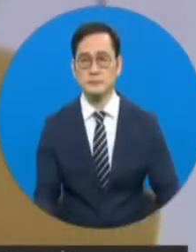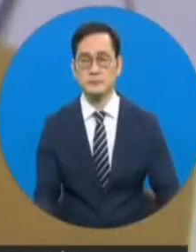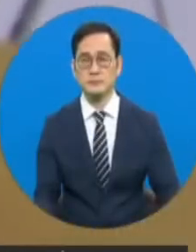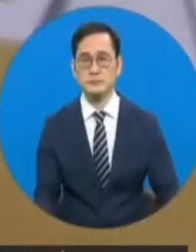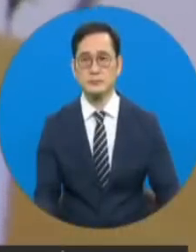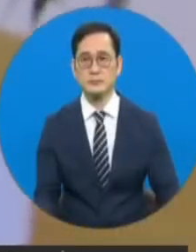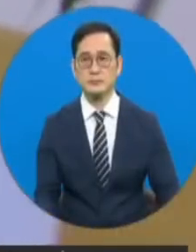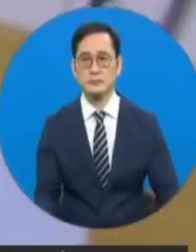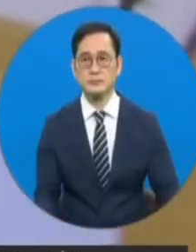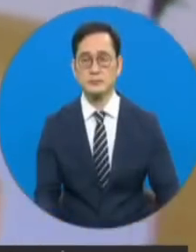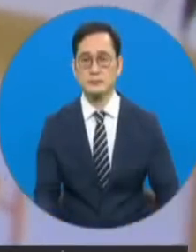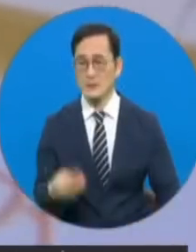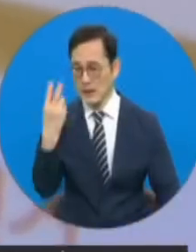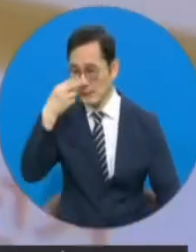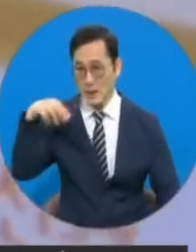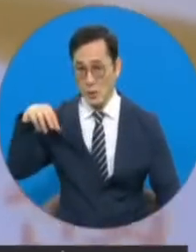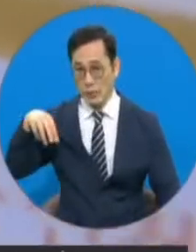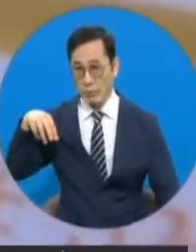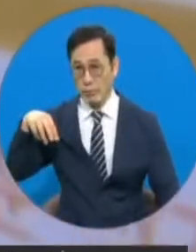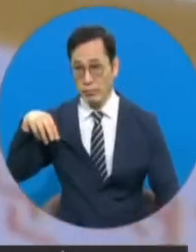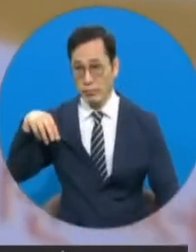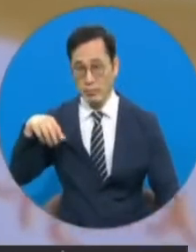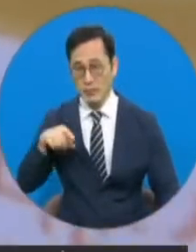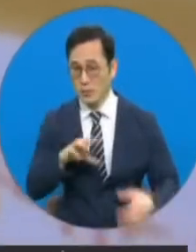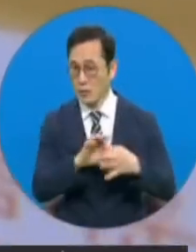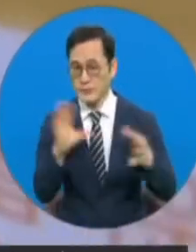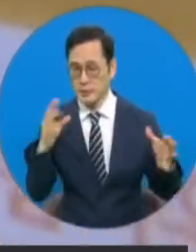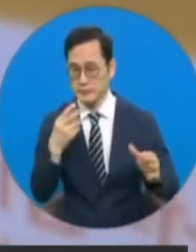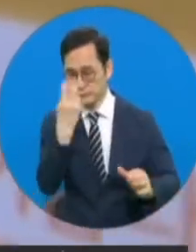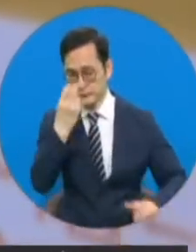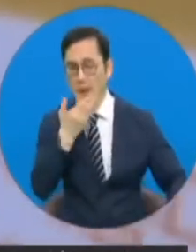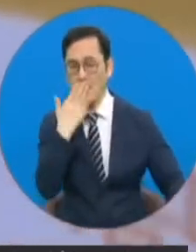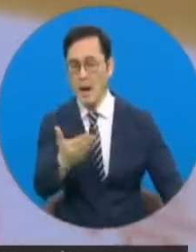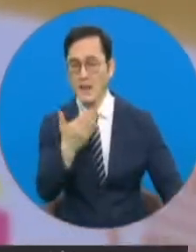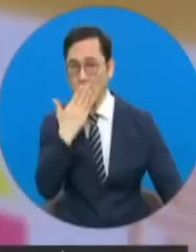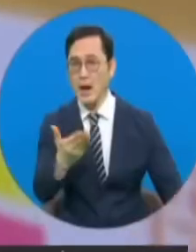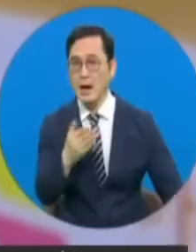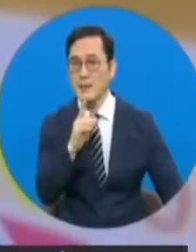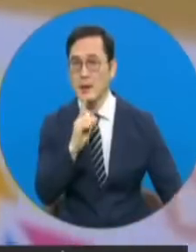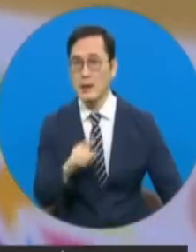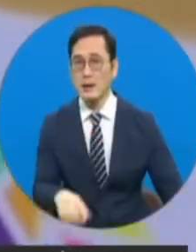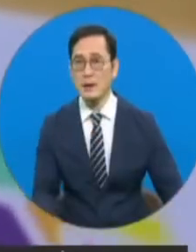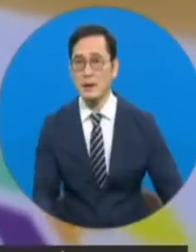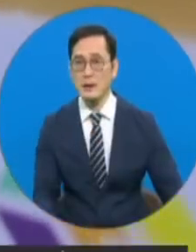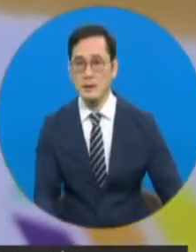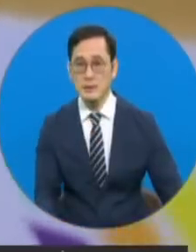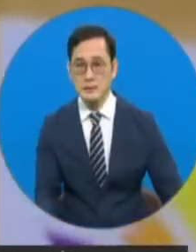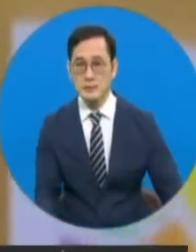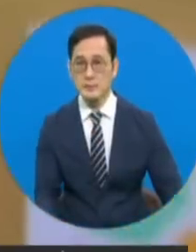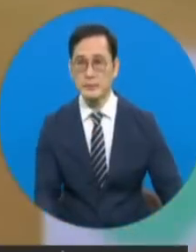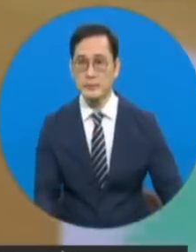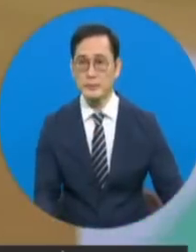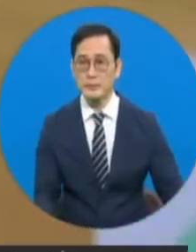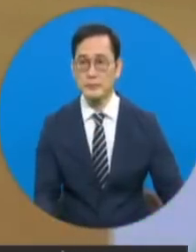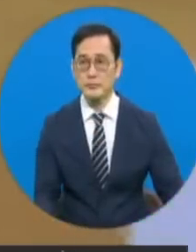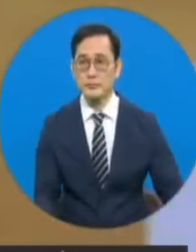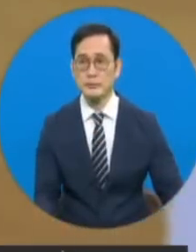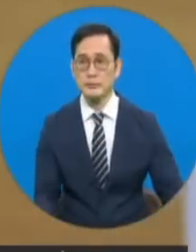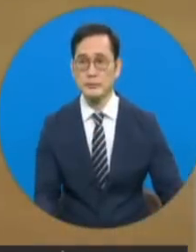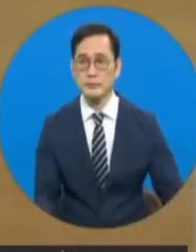그런데 흥미로운 점은 감사원에서 상관없다 감사 갈 수 있다 감사히 들어가겠다라는 입장을 보이고